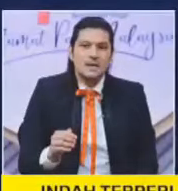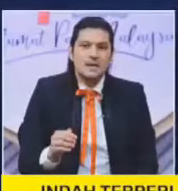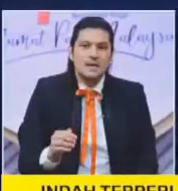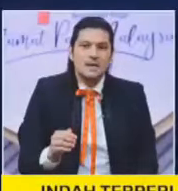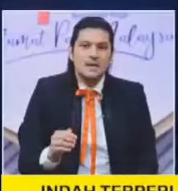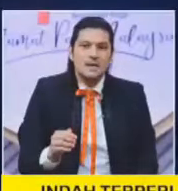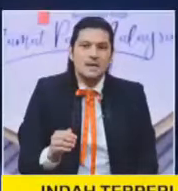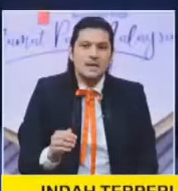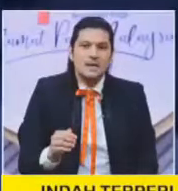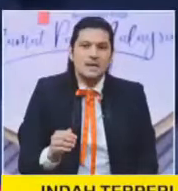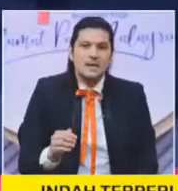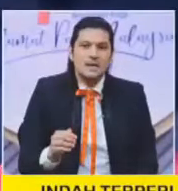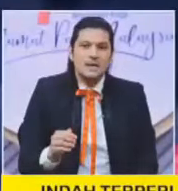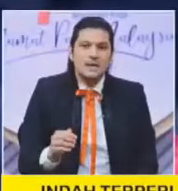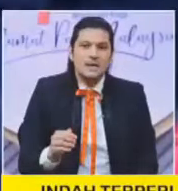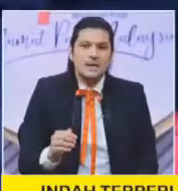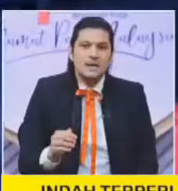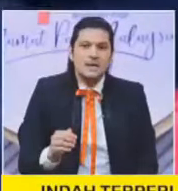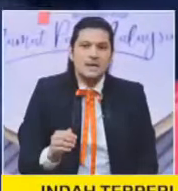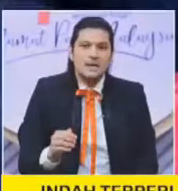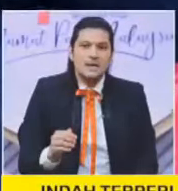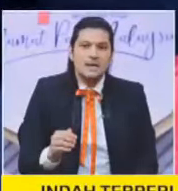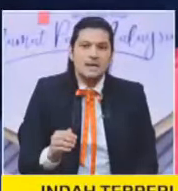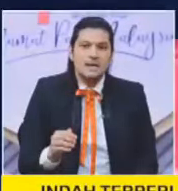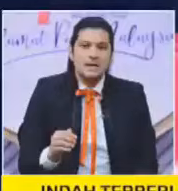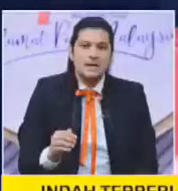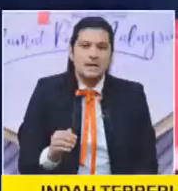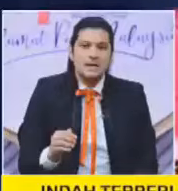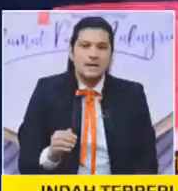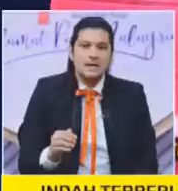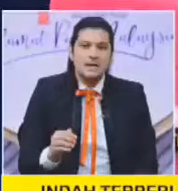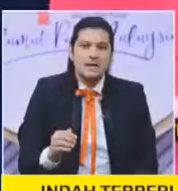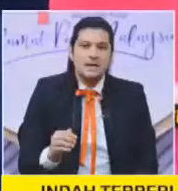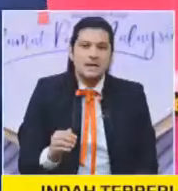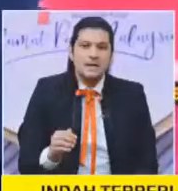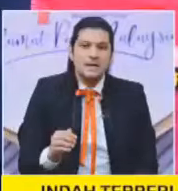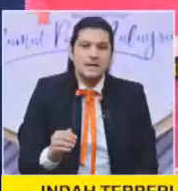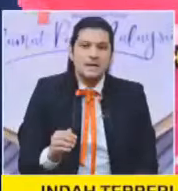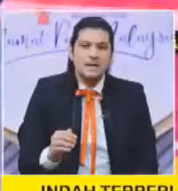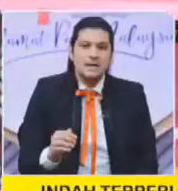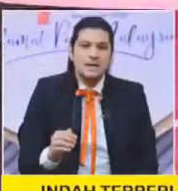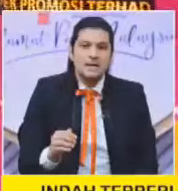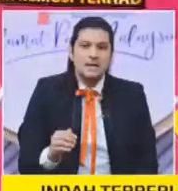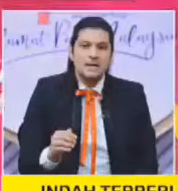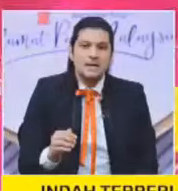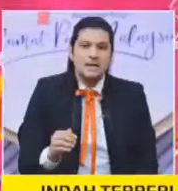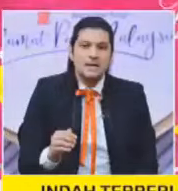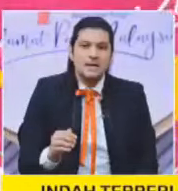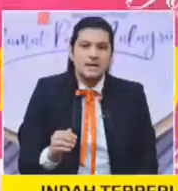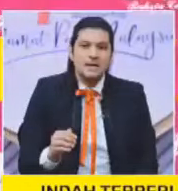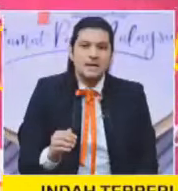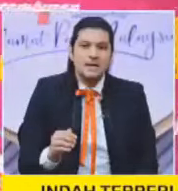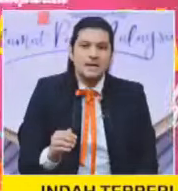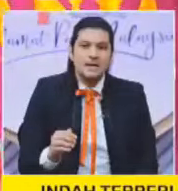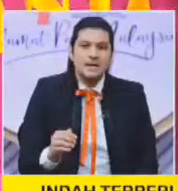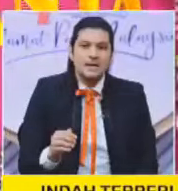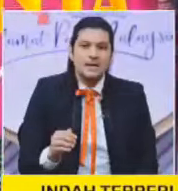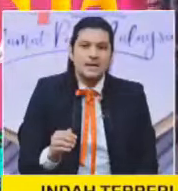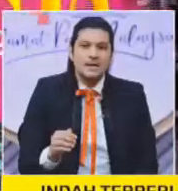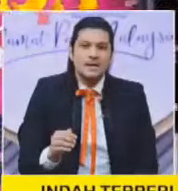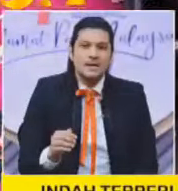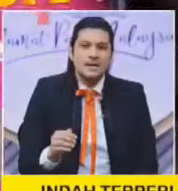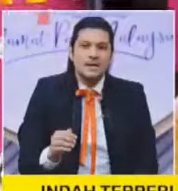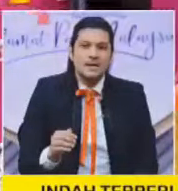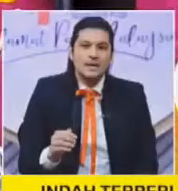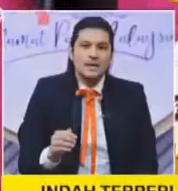kasih diilhamkan dari 10 bahan yang sangat sesuai bagi badan wanita. Ia bagi mengekalkan keserian dan